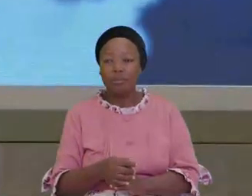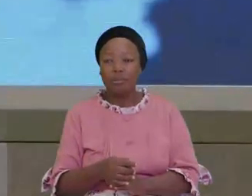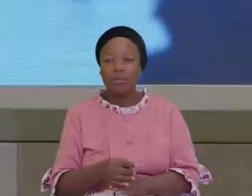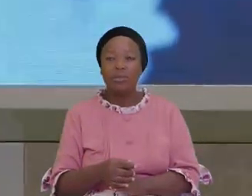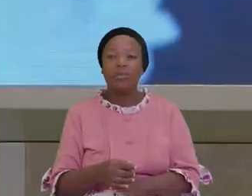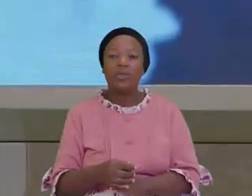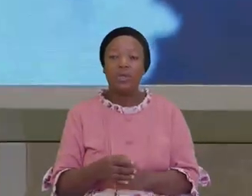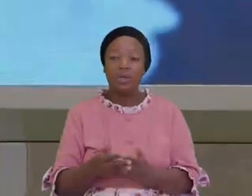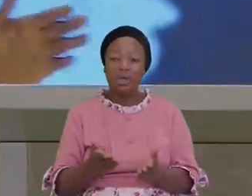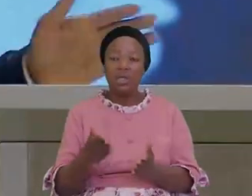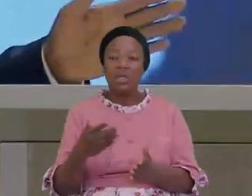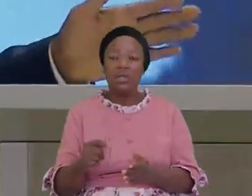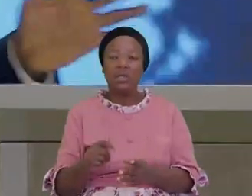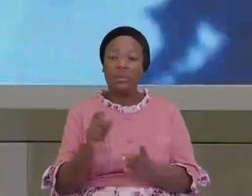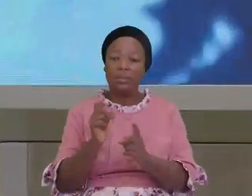Prenez les messages.